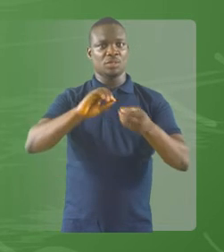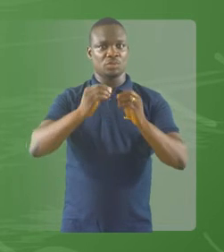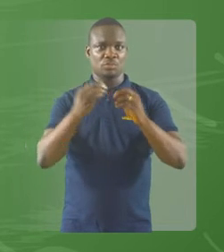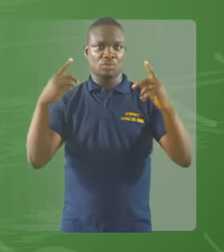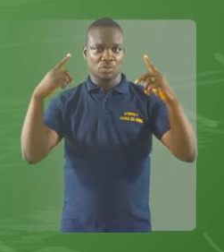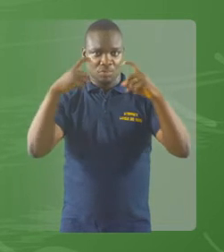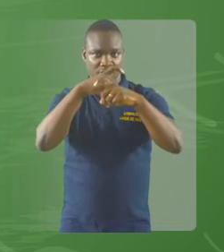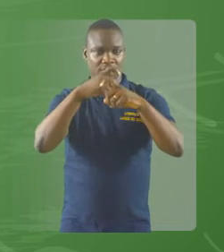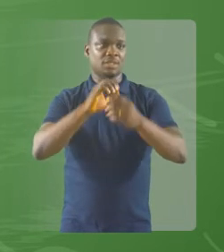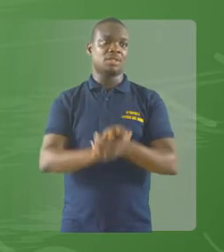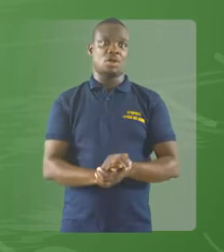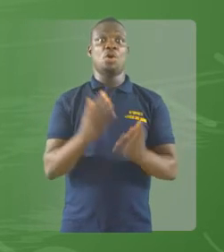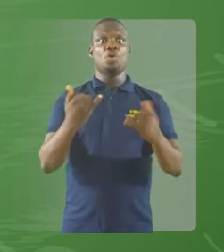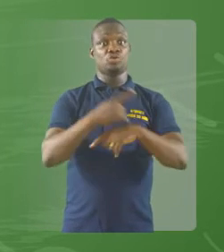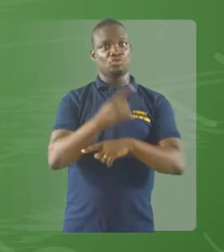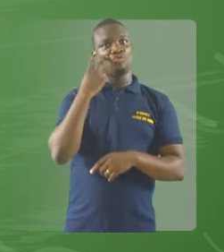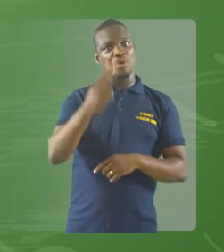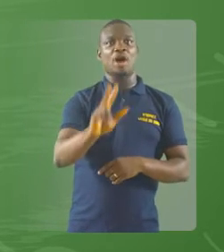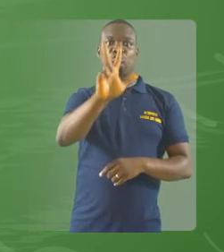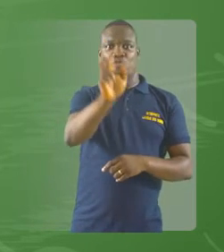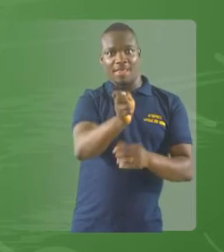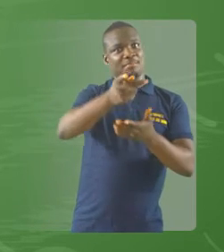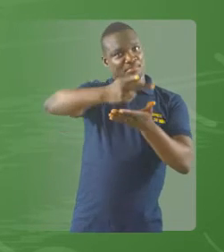complexes. Nous voyons aujourd'hui la troisième partie